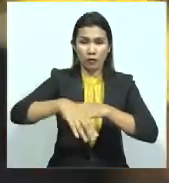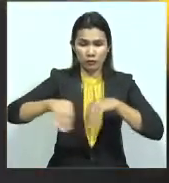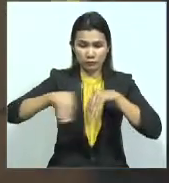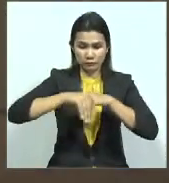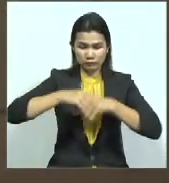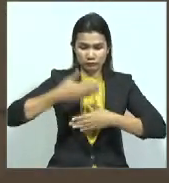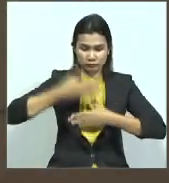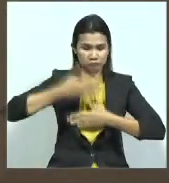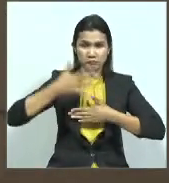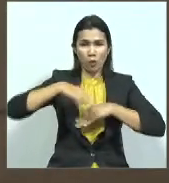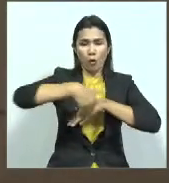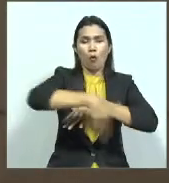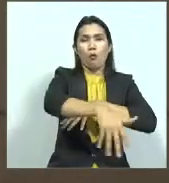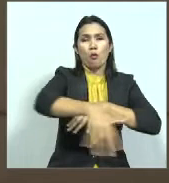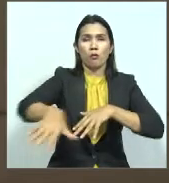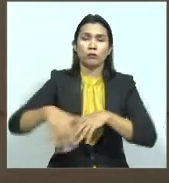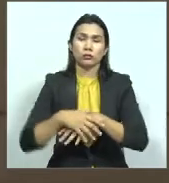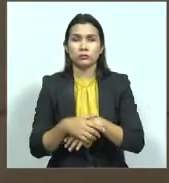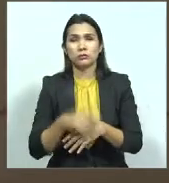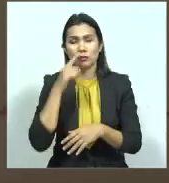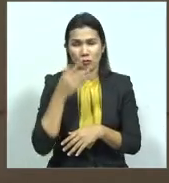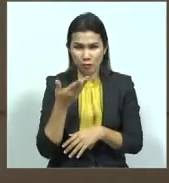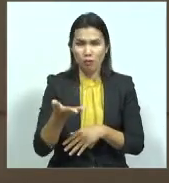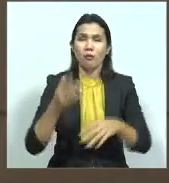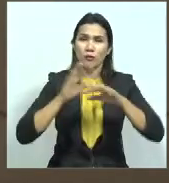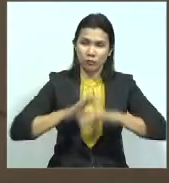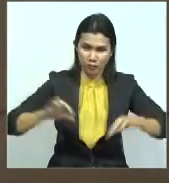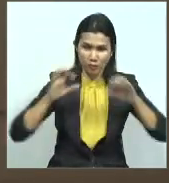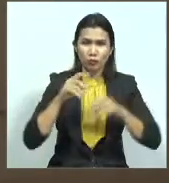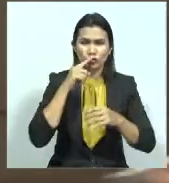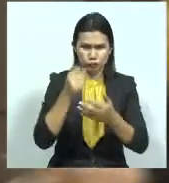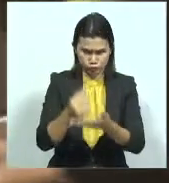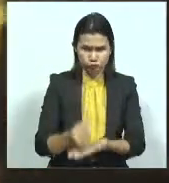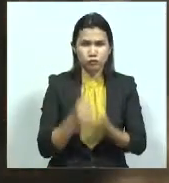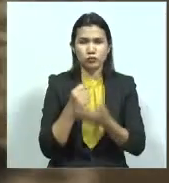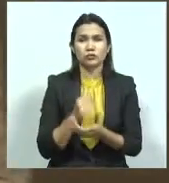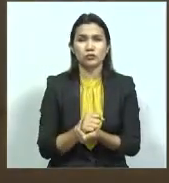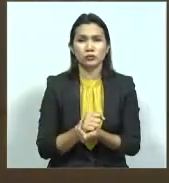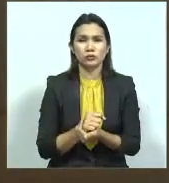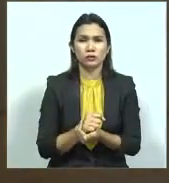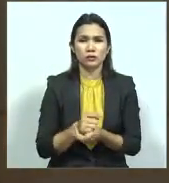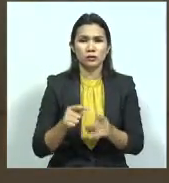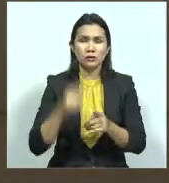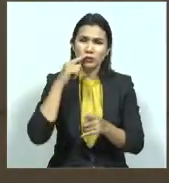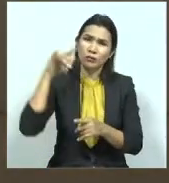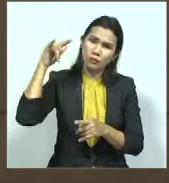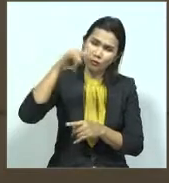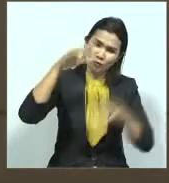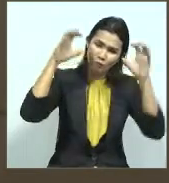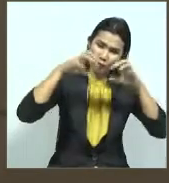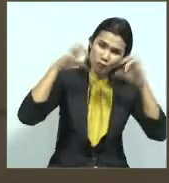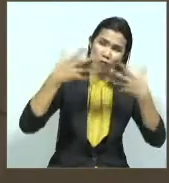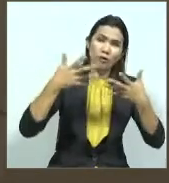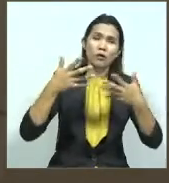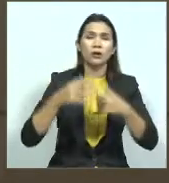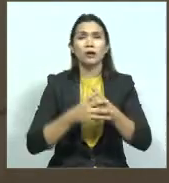ประทานนะครับนะอันนี้ก็อยากให้ทางภาครัฐให้ช่วยทำฝนเทียมและฝน